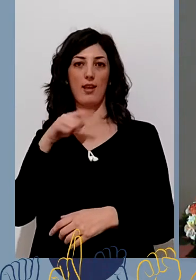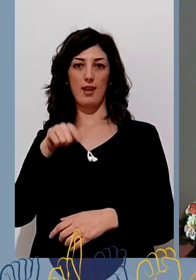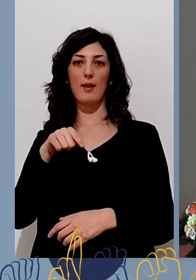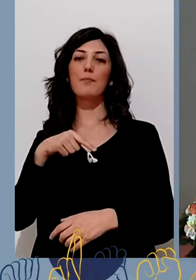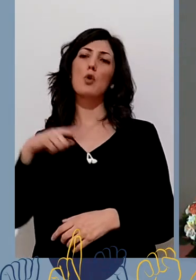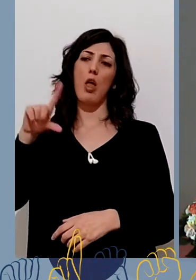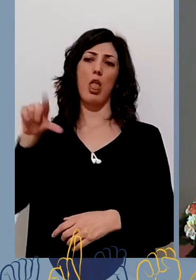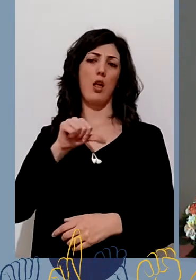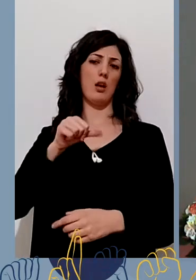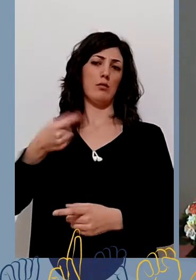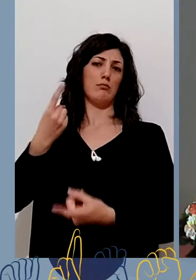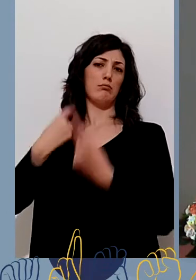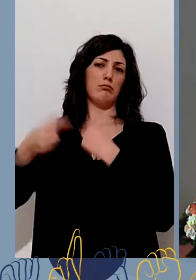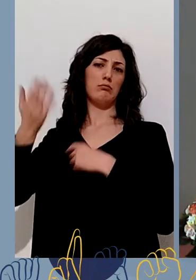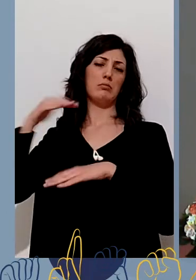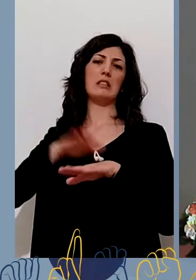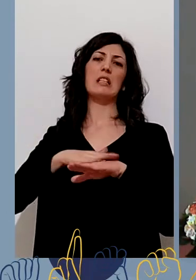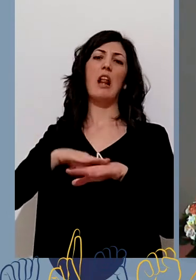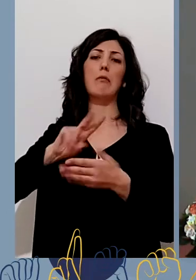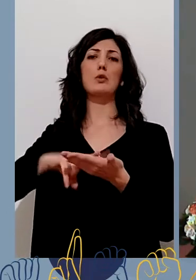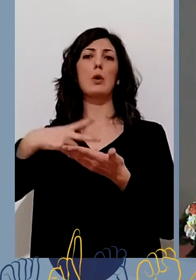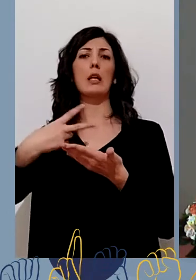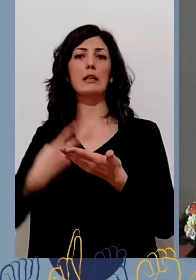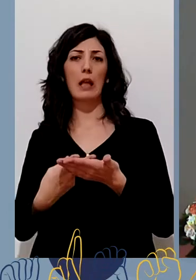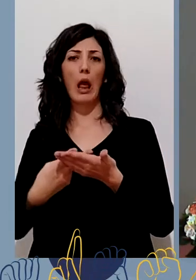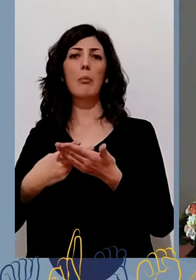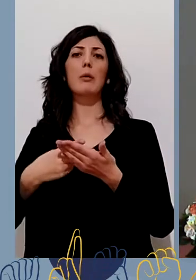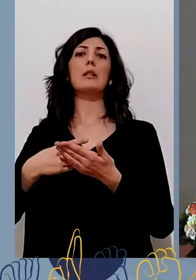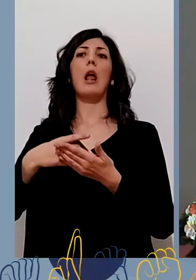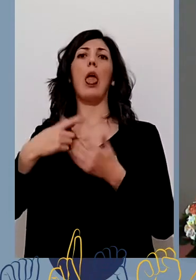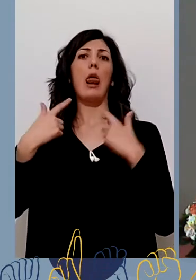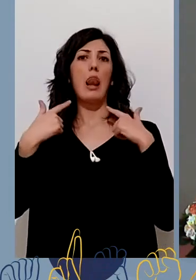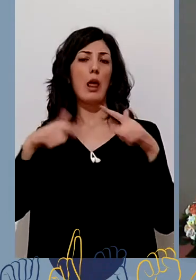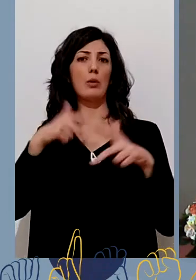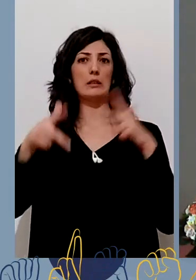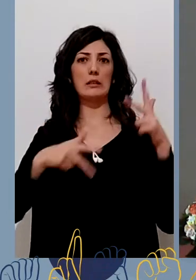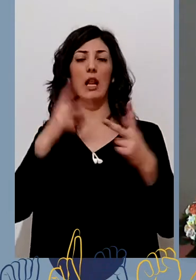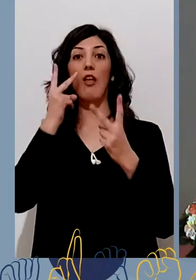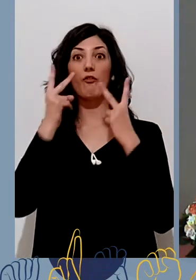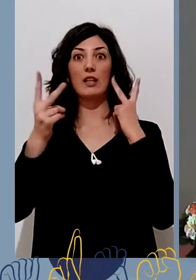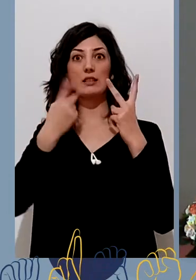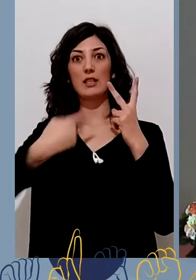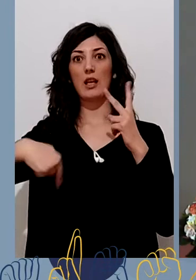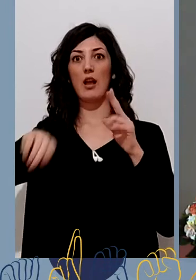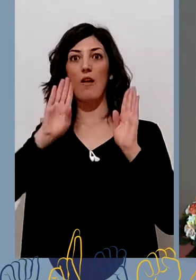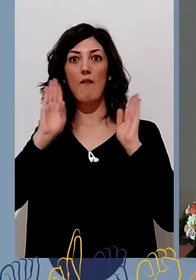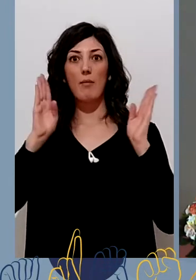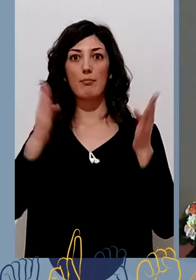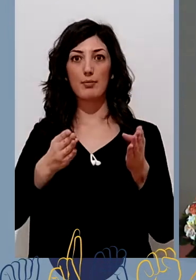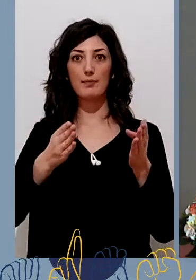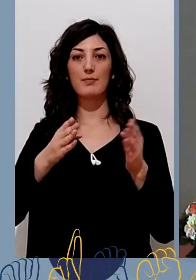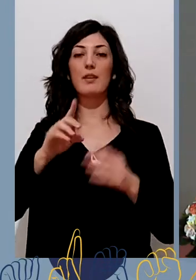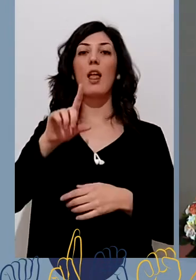da servizi di interpretariato in LIS visiva, così come noi definiamo la differenza tra LIS visiva e